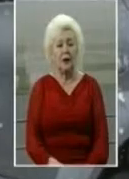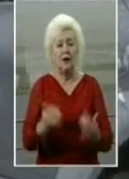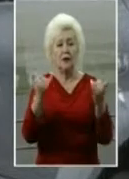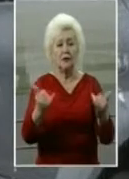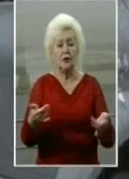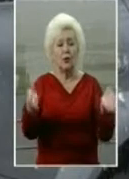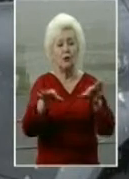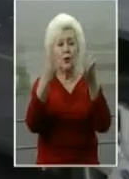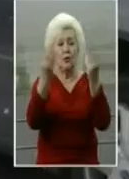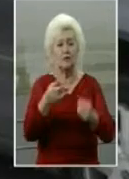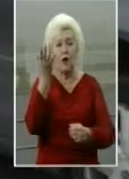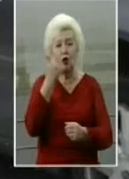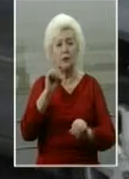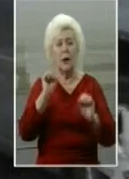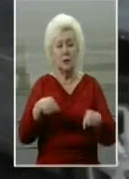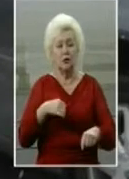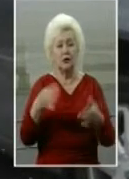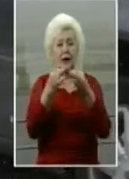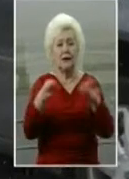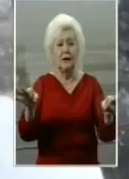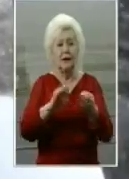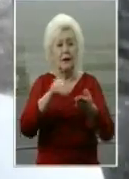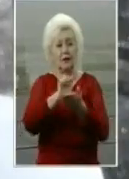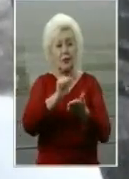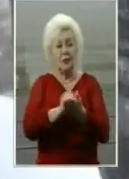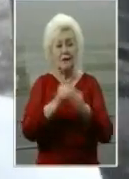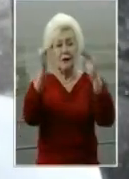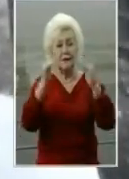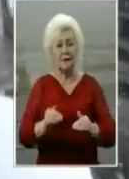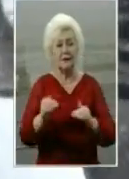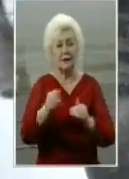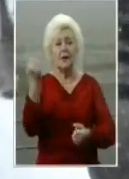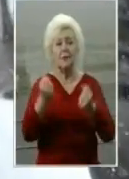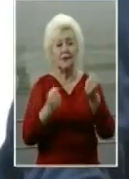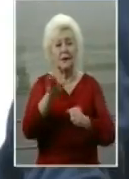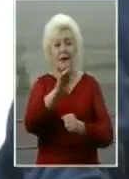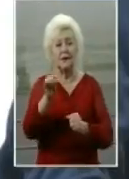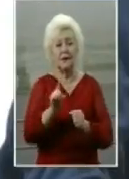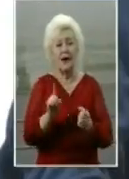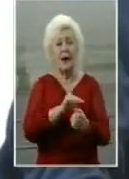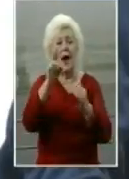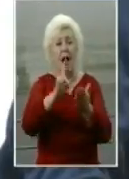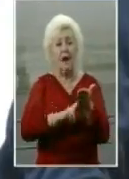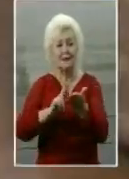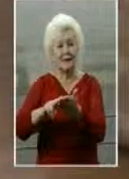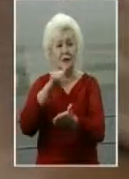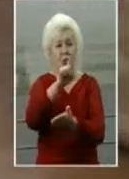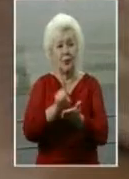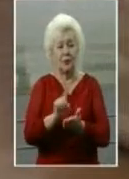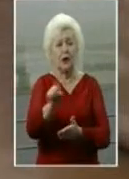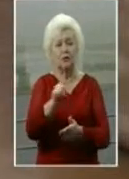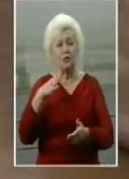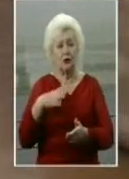Сьогодні останній день, коли можна було розмитнити автомобіль за зниженою ставкою акцизного податку. Що чекає на херсонців, які не встигли